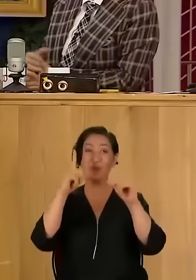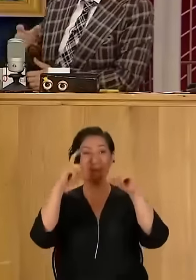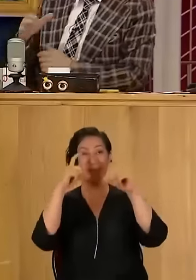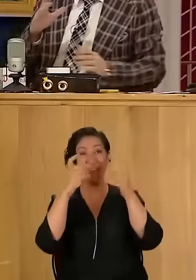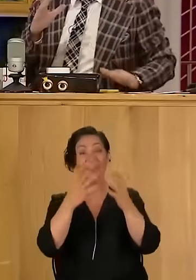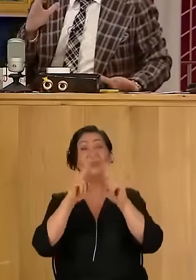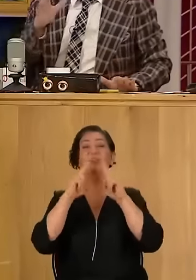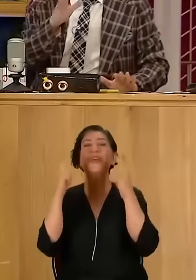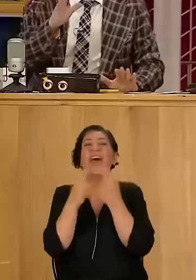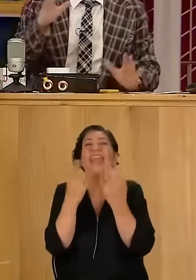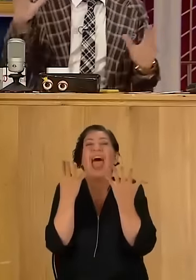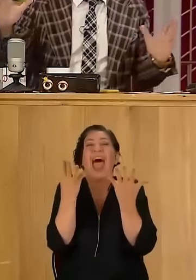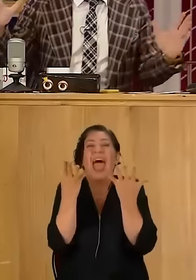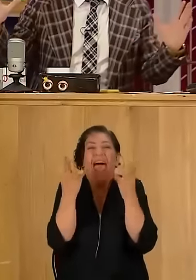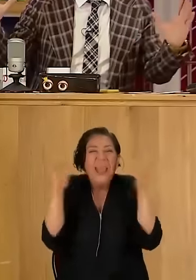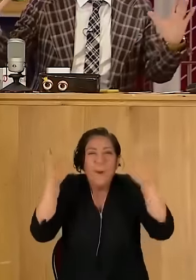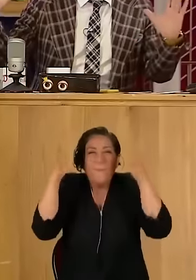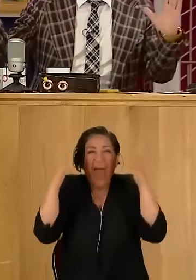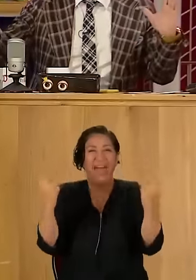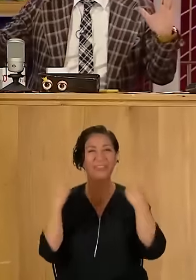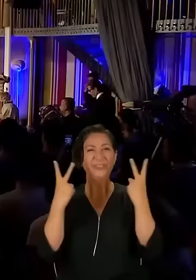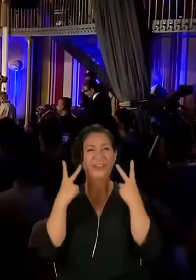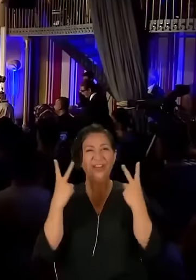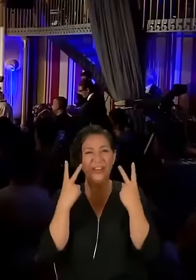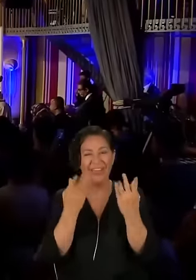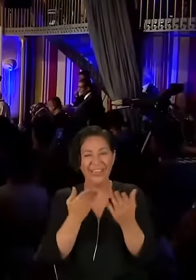fotoğraf. Dünyanın en manyak şovu